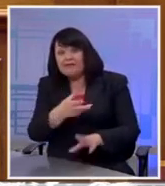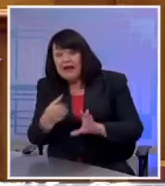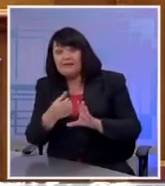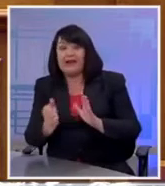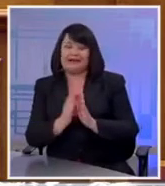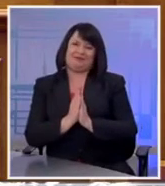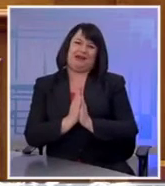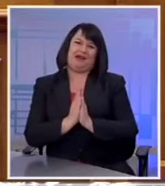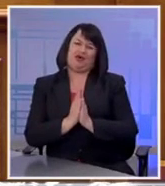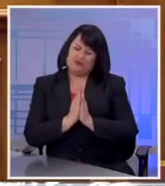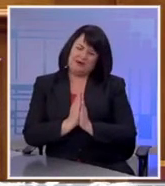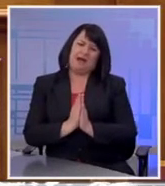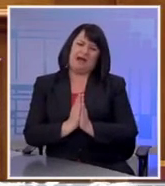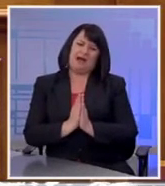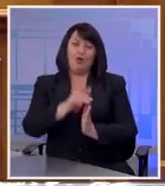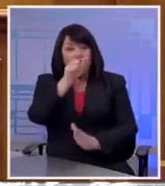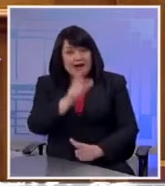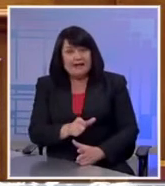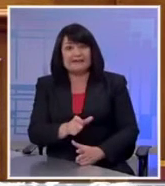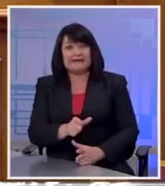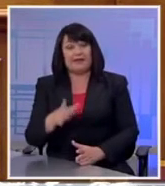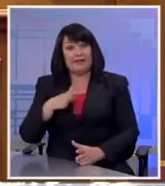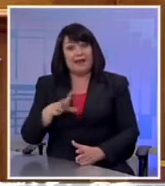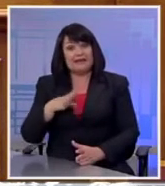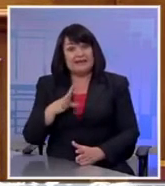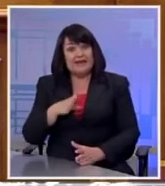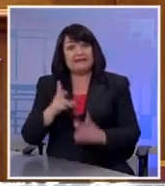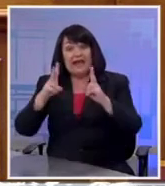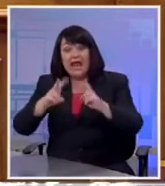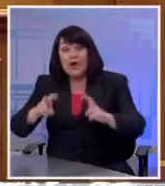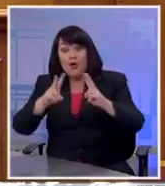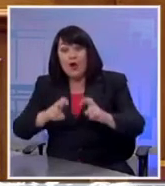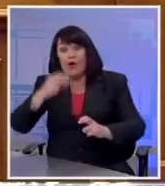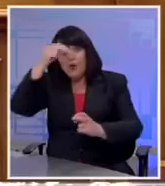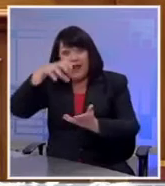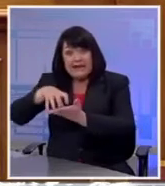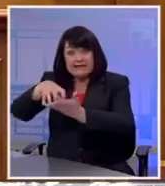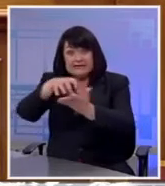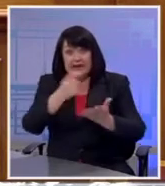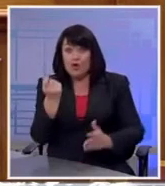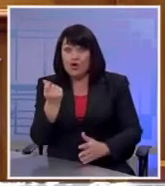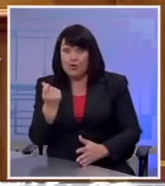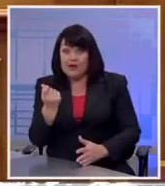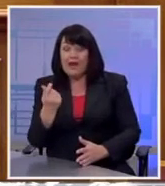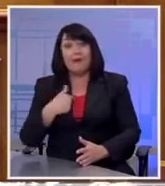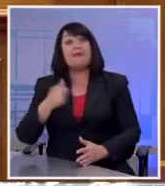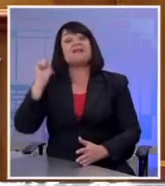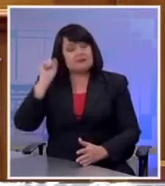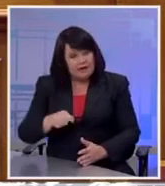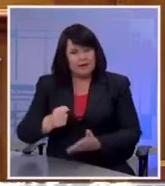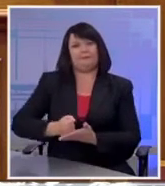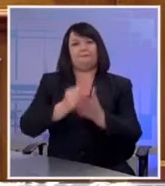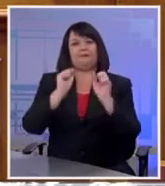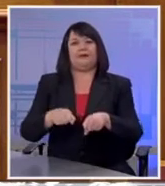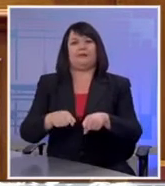σας παρακαλώ. Αν έχετε την πρόθεση να βάλουμε έλεγχο στα οικονομικά της Εκκλησίας, την Ένωση Κεντρών θα την έχετε